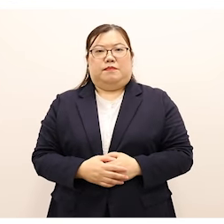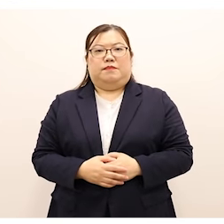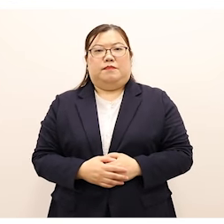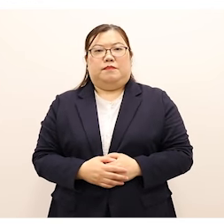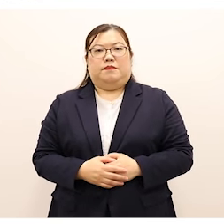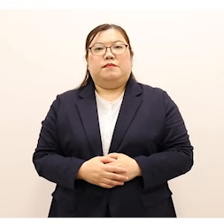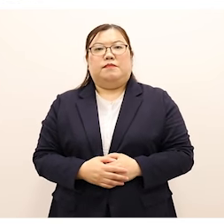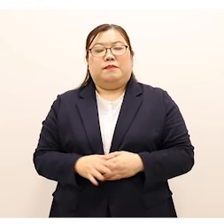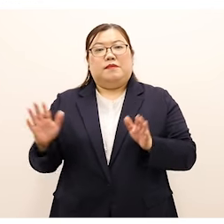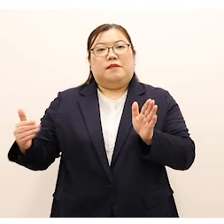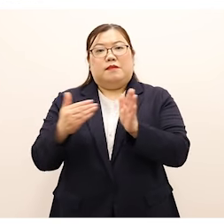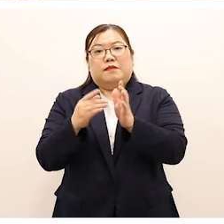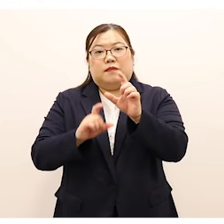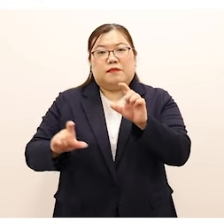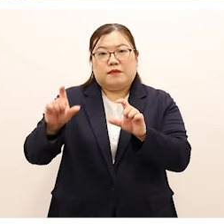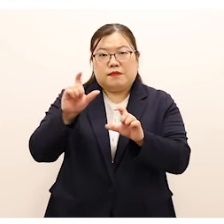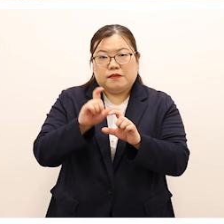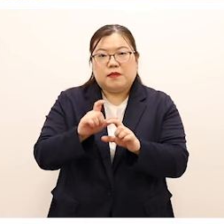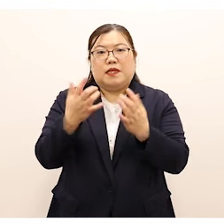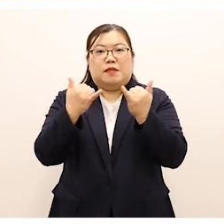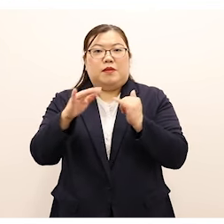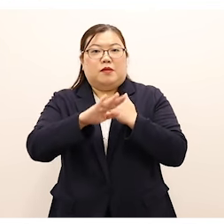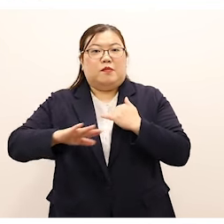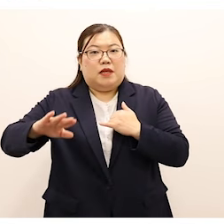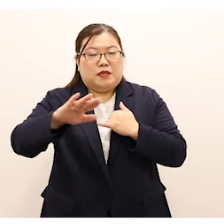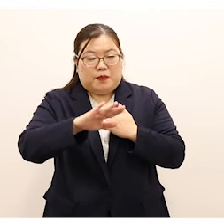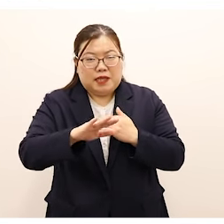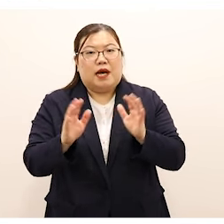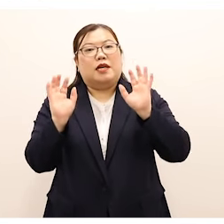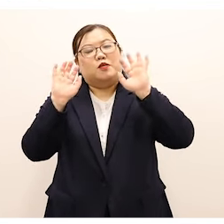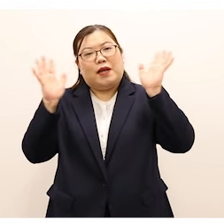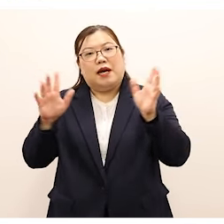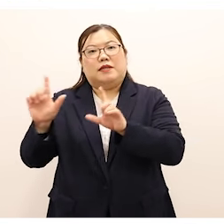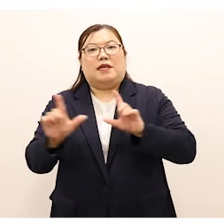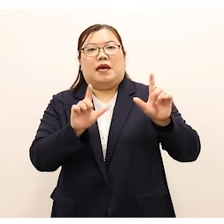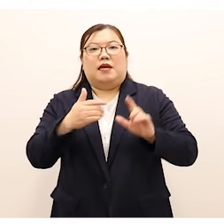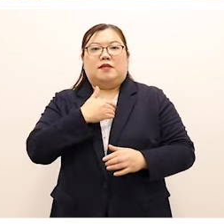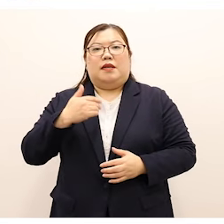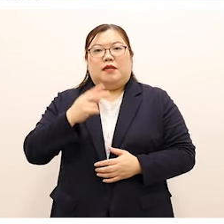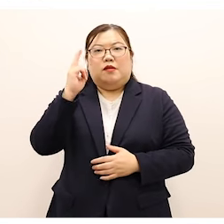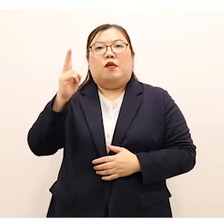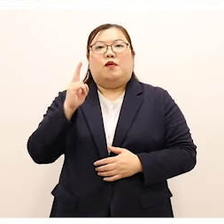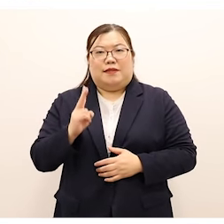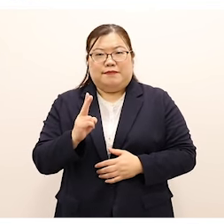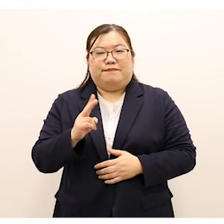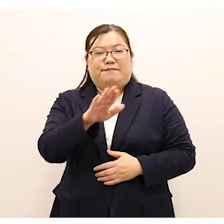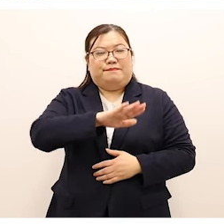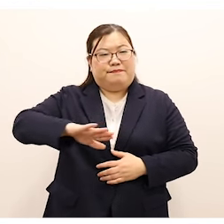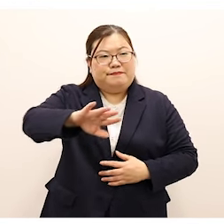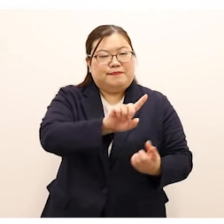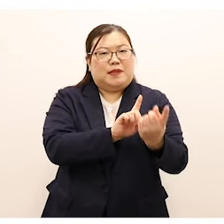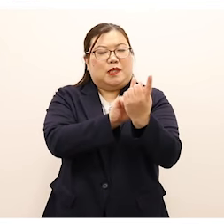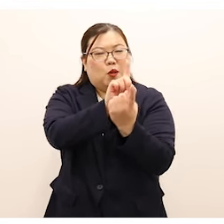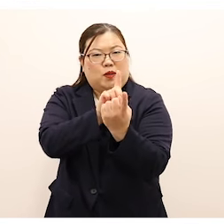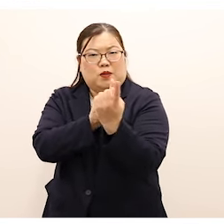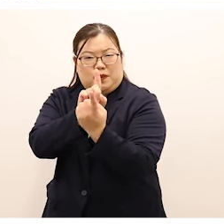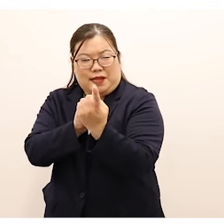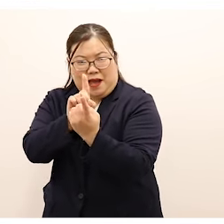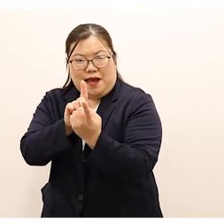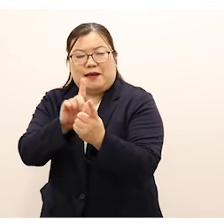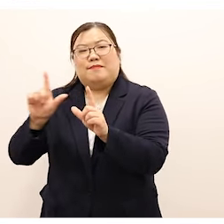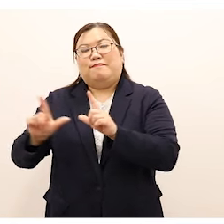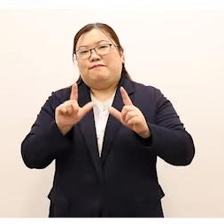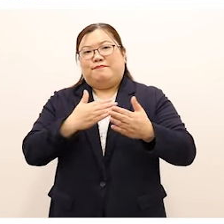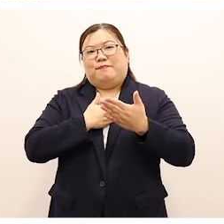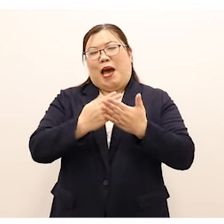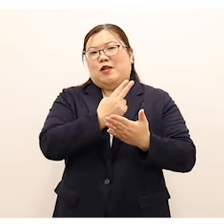これまで以上に市民の皆様が豊かに暮らしていけるよう、すべての方に寄り添った暮らし満足度ナ